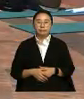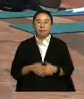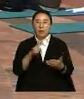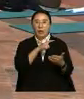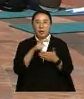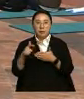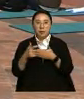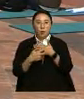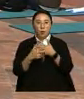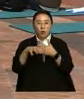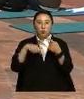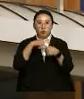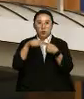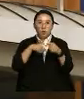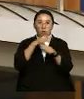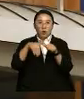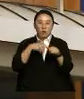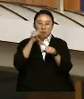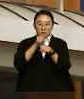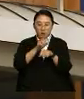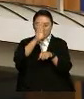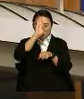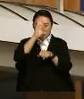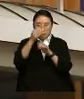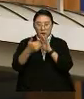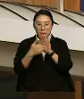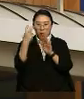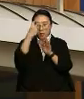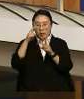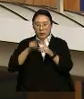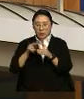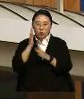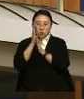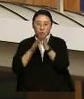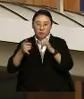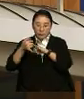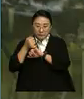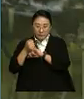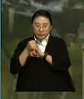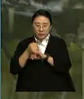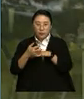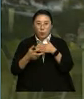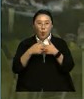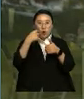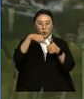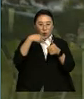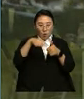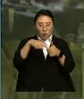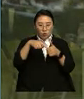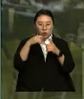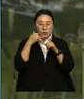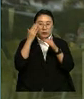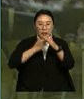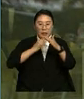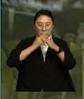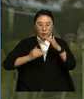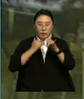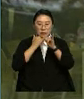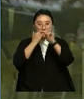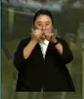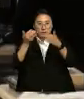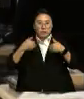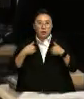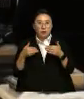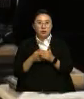가평군 보건소가 운영하는 환경성 질환 예방관리센터 숲의 약속이 보건교육 경연대회에서 대상을